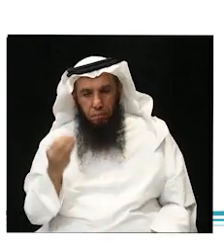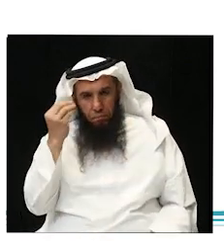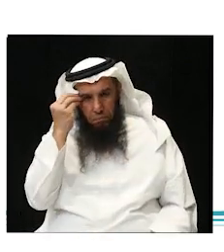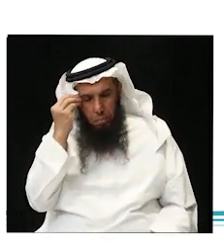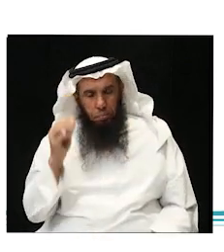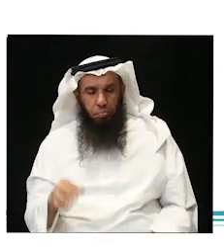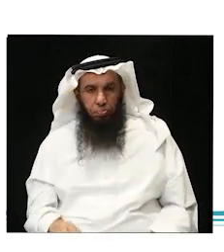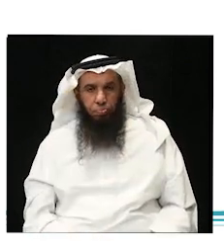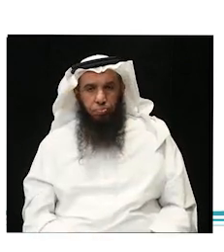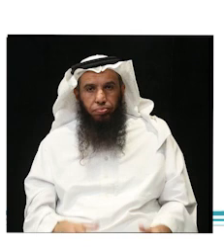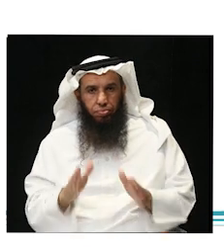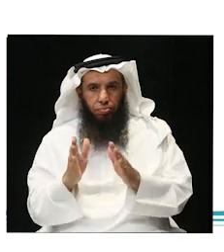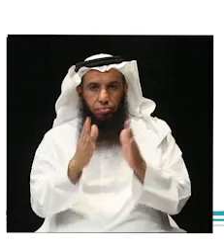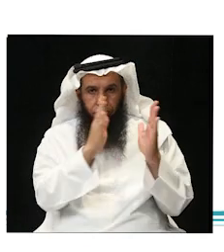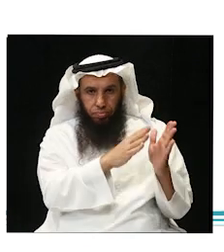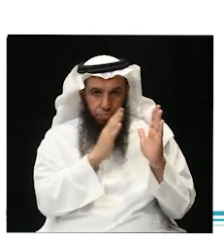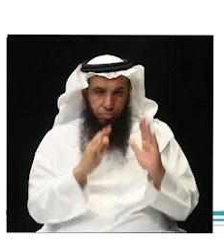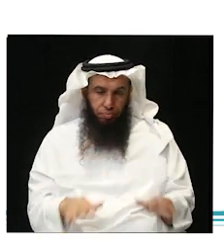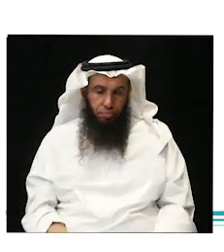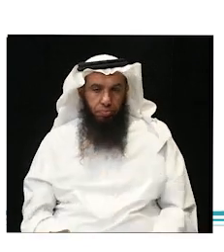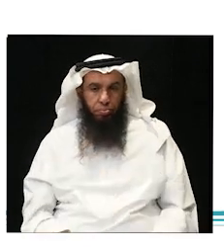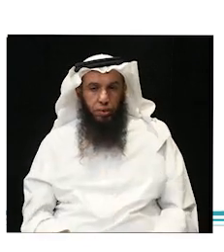للصفحة التي تليها.